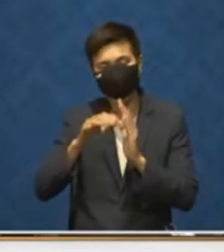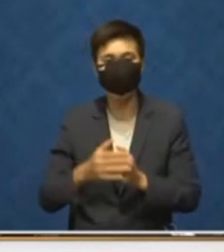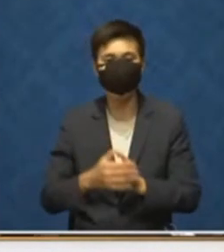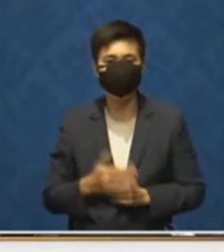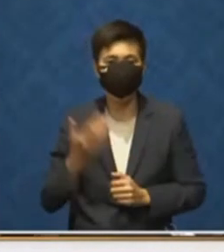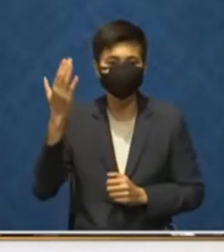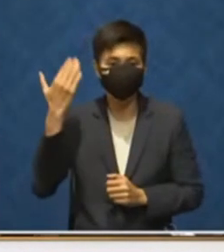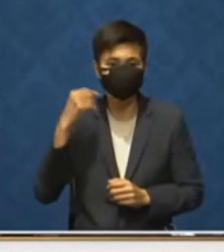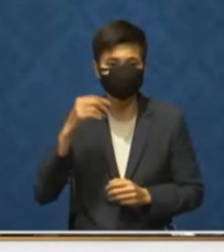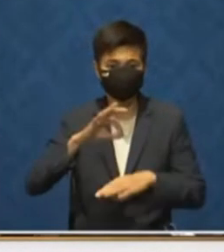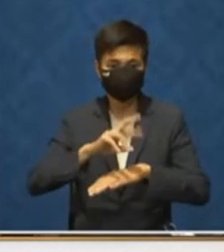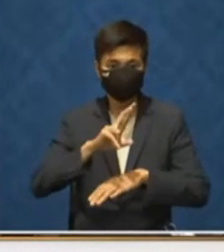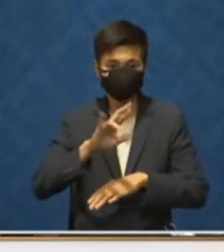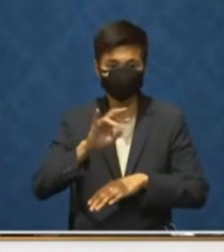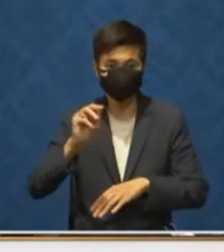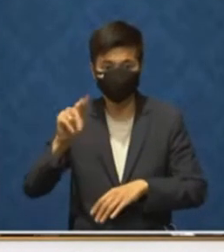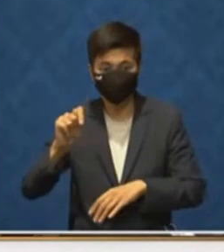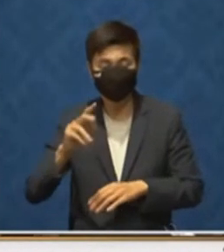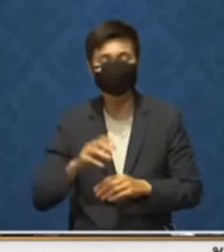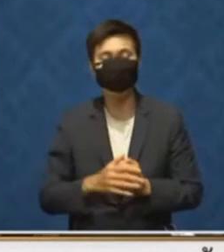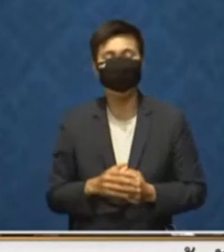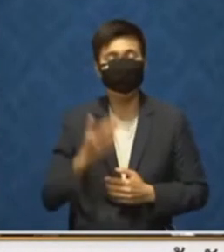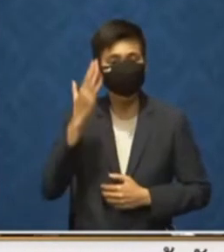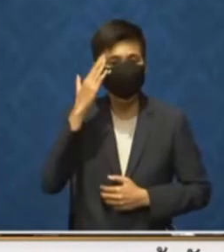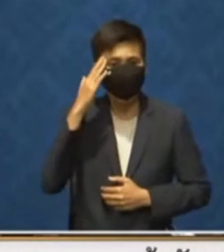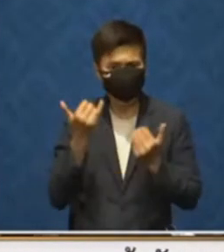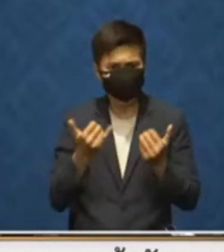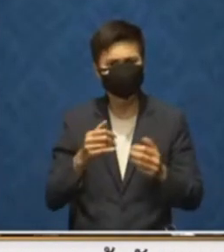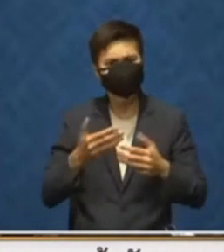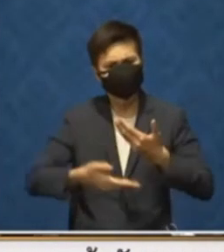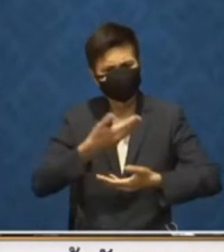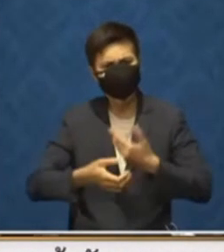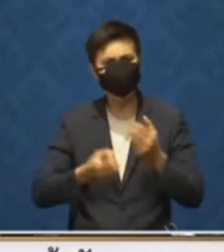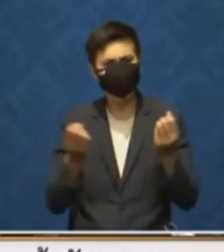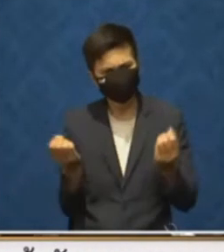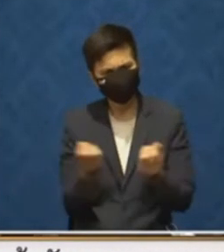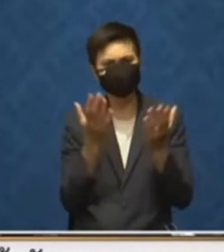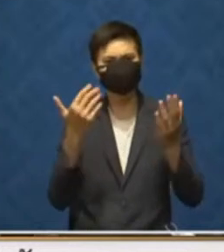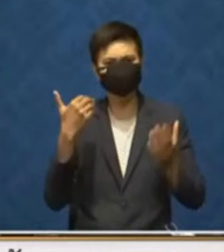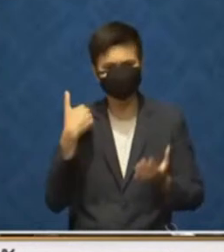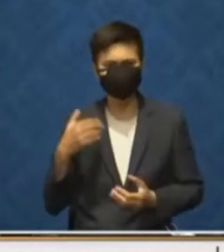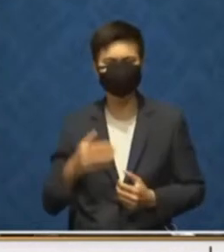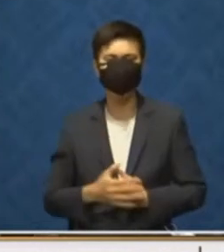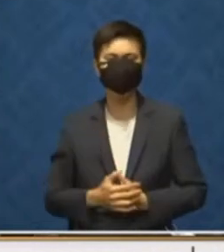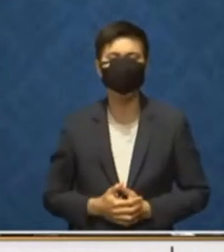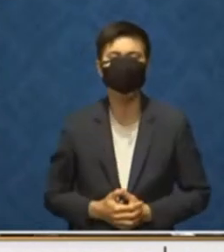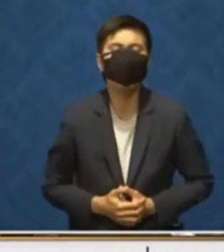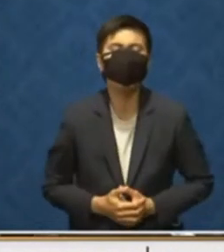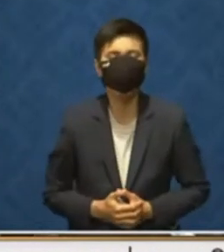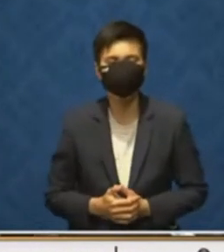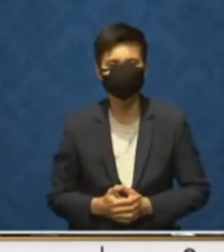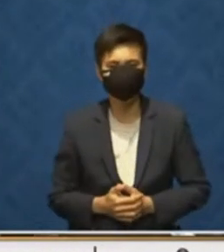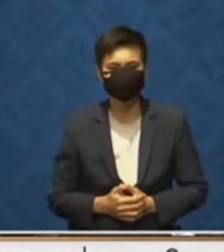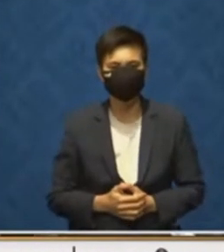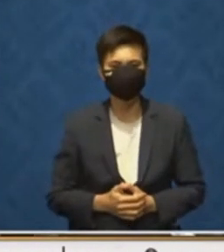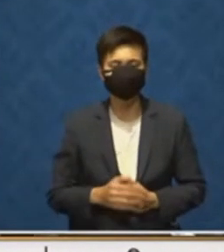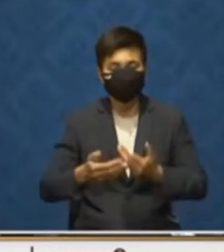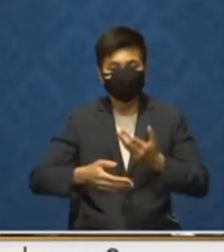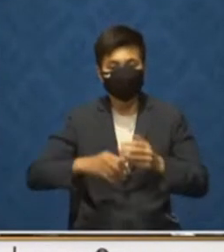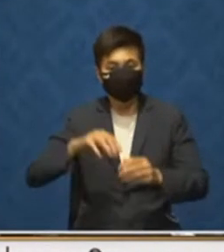ก็ได้ทราบว่าวันนี้การฆ่ากันสายมันกระทบคืนเพราะการค้า It is atimeจะติดต่อ